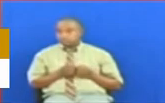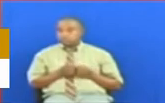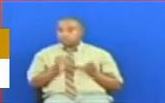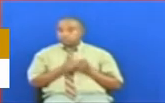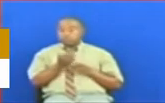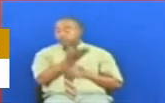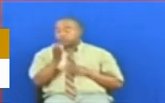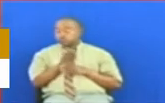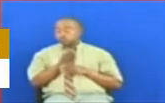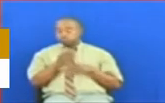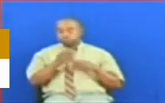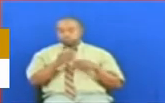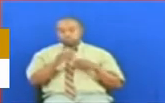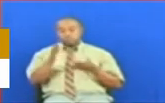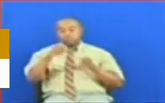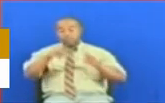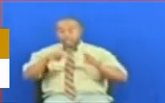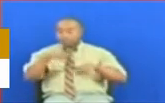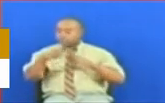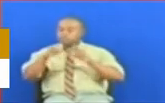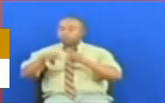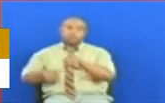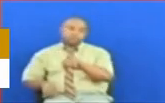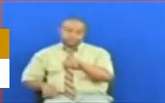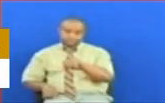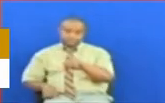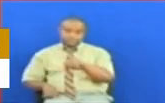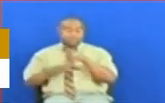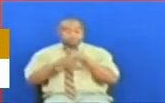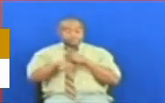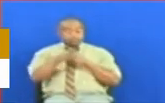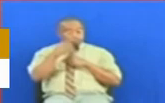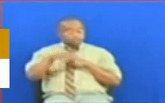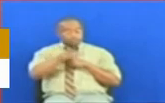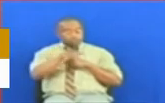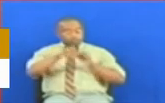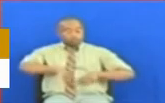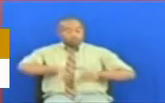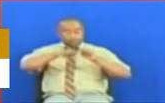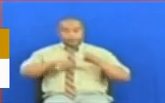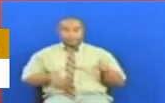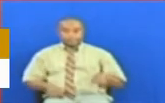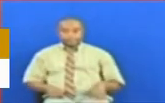yanayohusu kimahakama yataendelea kuwa kimahakama. Hapa ni eneo tu la kiutawala peke yake ndio ambalo